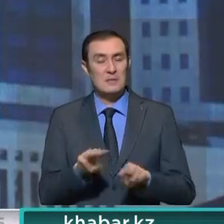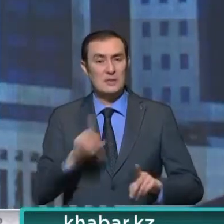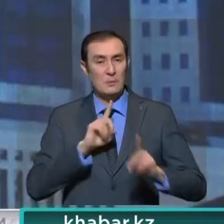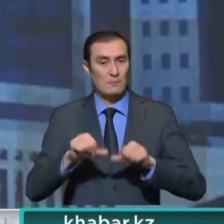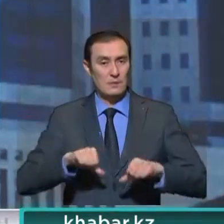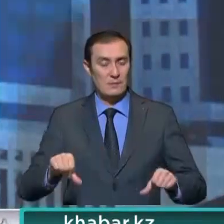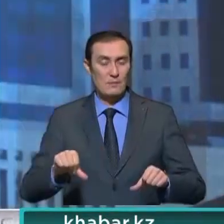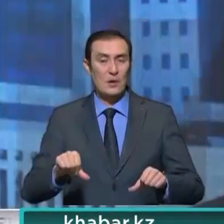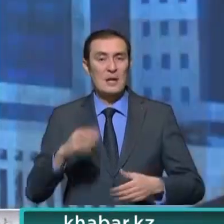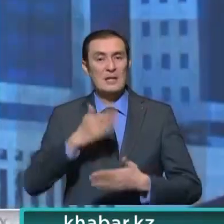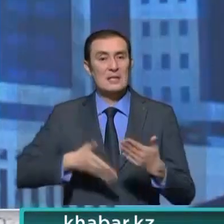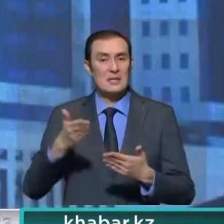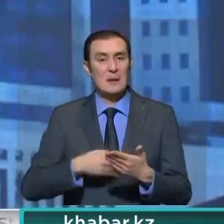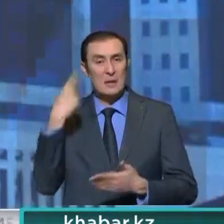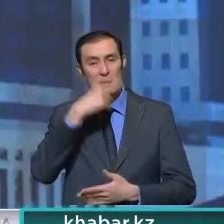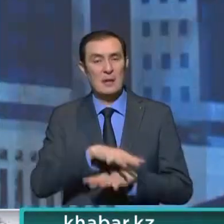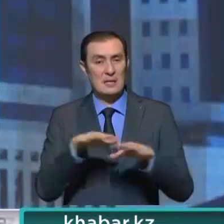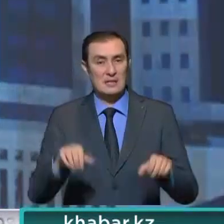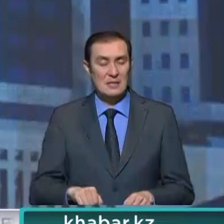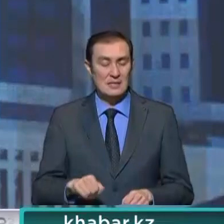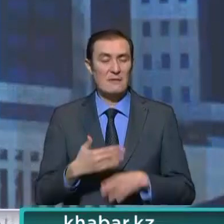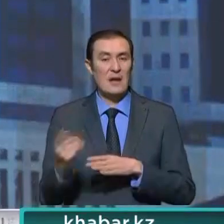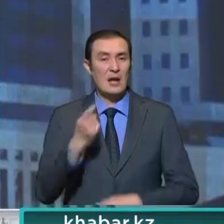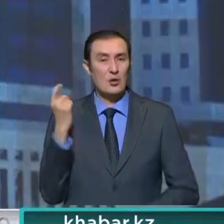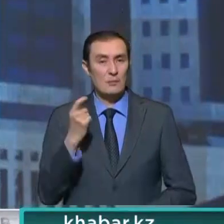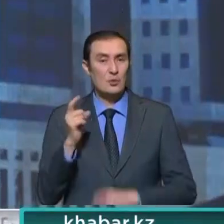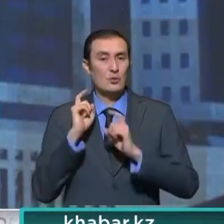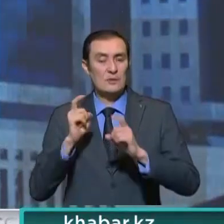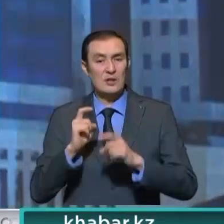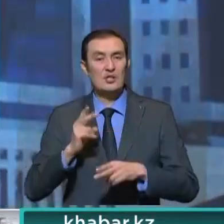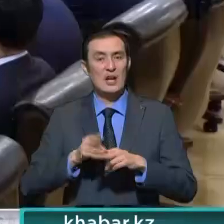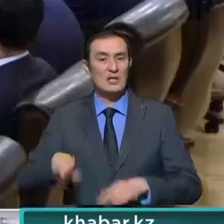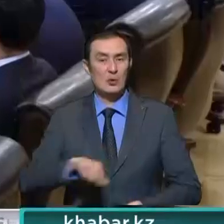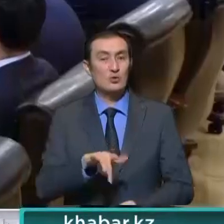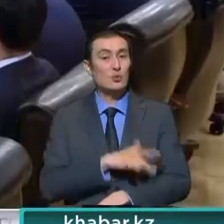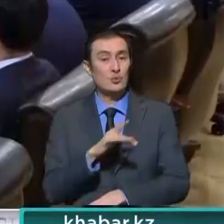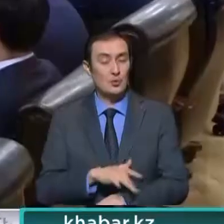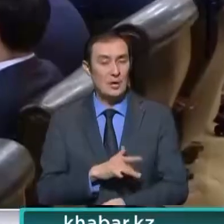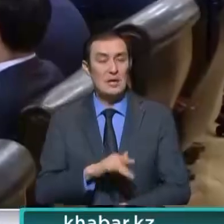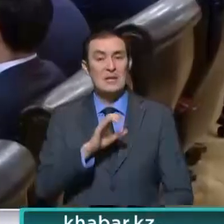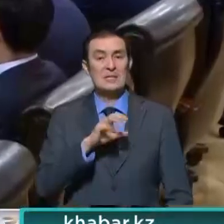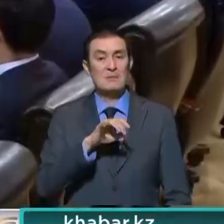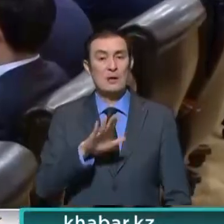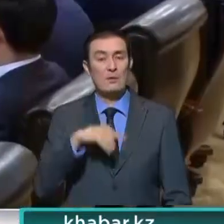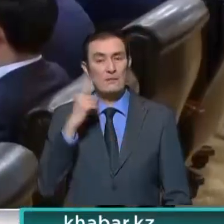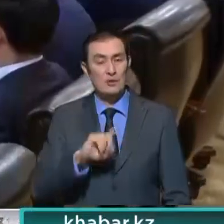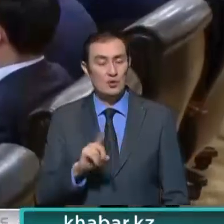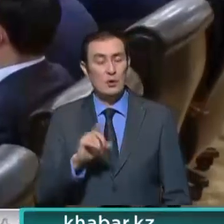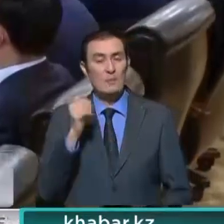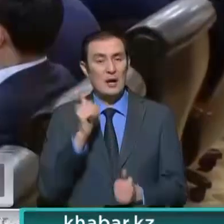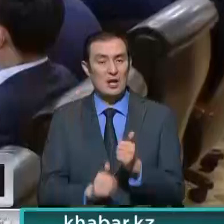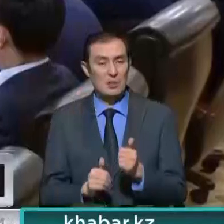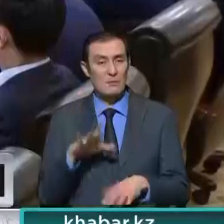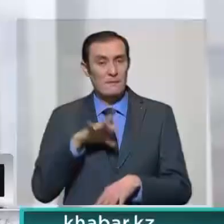комиссии по демонополизации экономики в частности отдельных сфер оказания грузовых железнодорожных услуг алихансмаилов подчеркнул что по